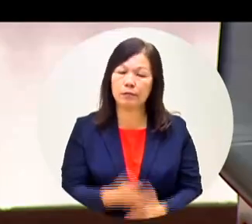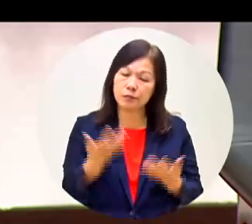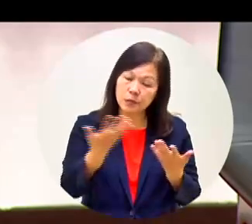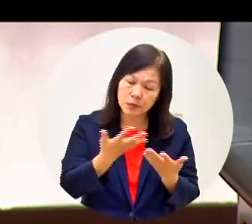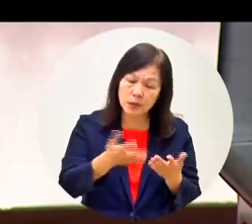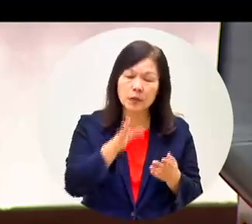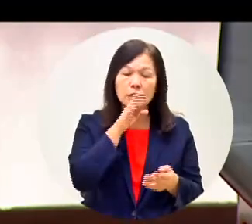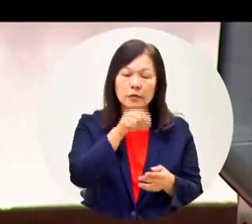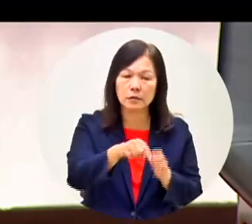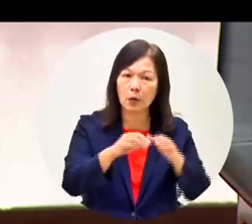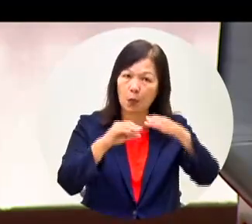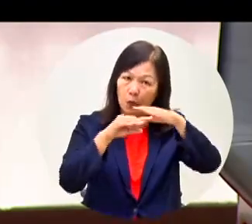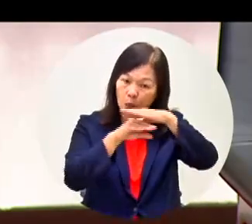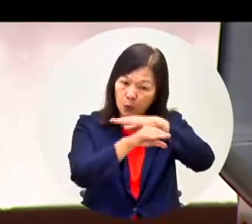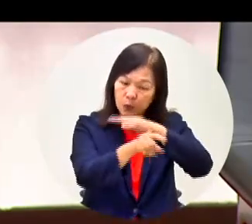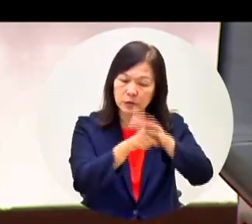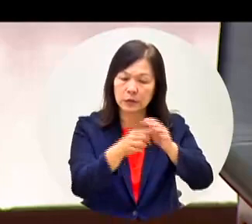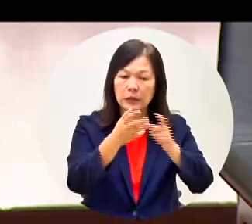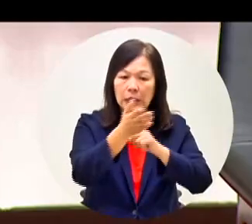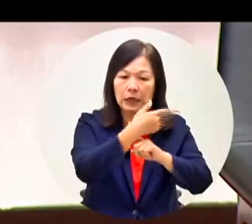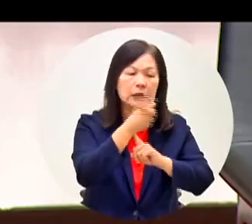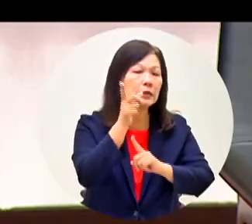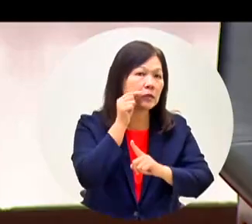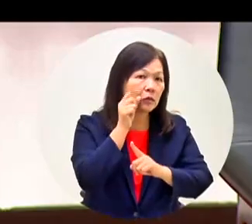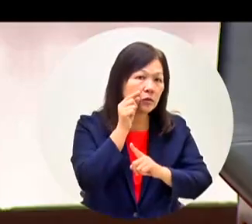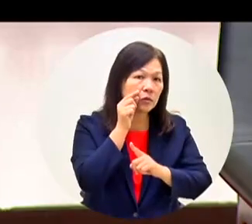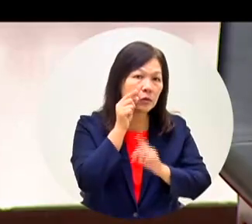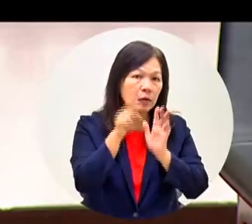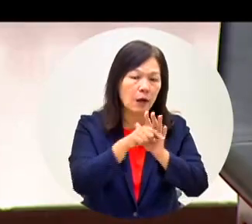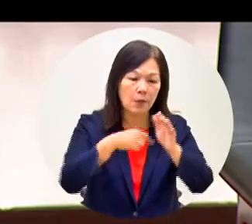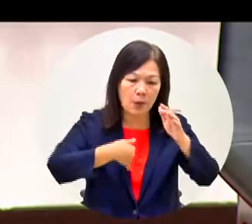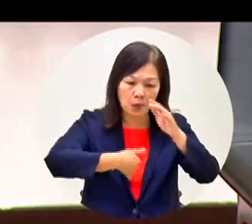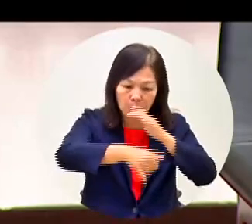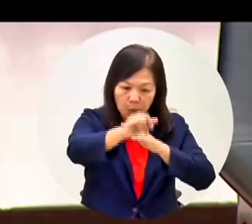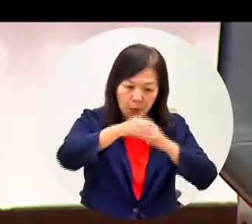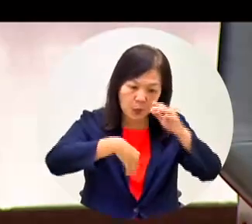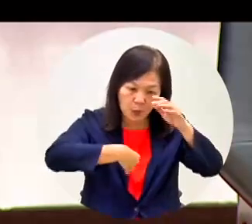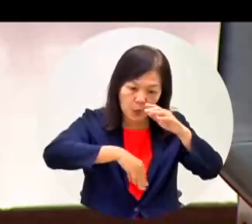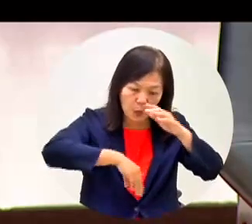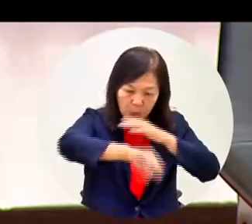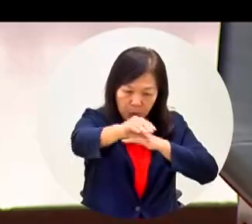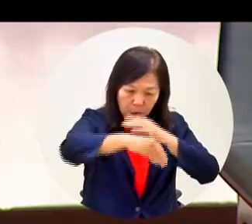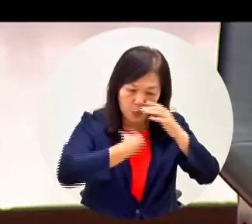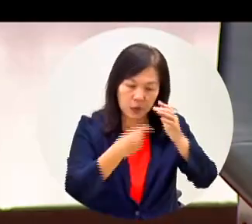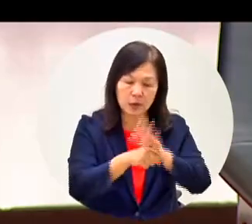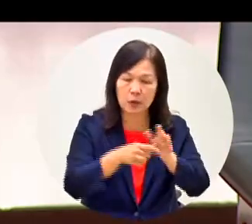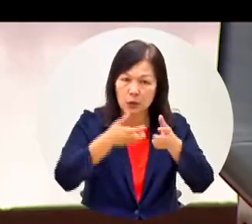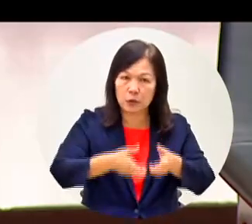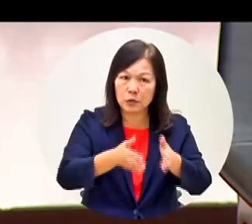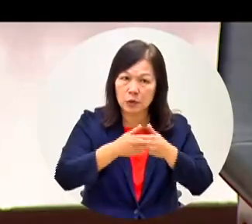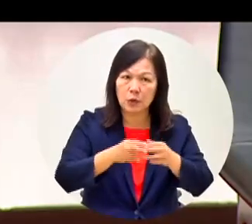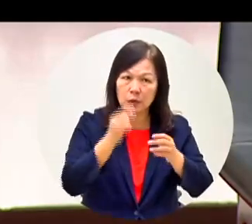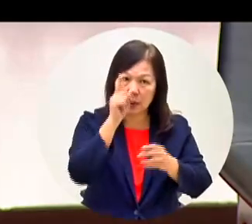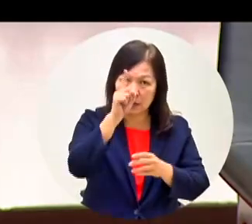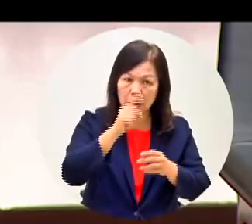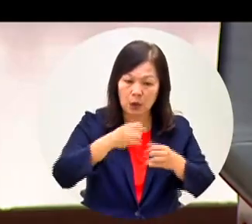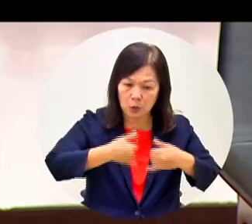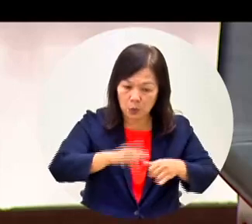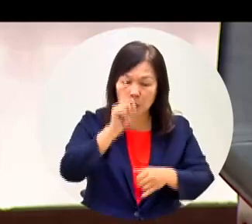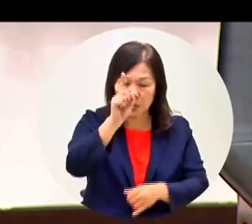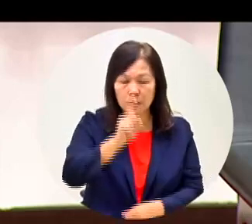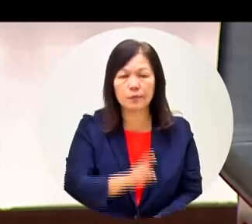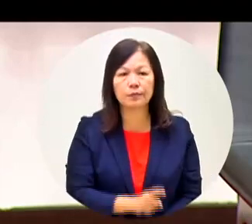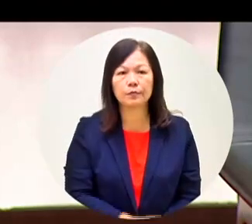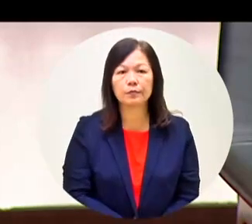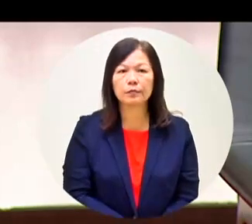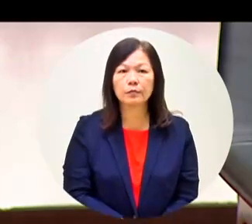民他们出入非常重要的一个交通的一个路线，除了过港隧道另外一